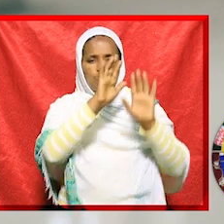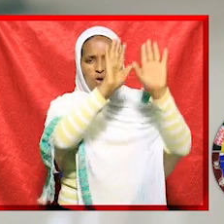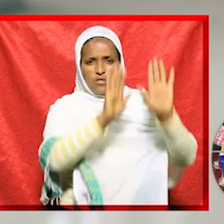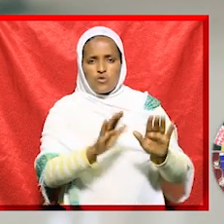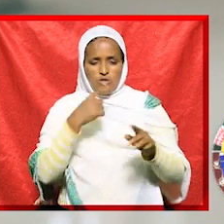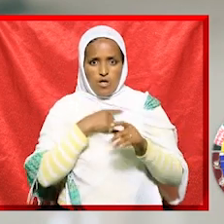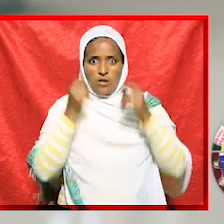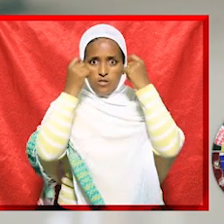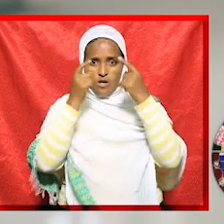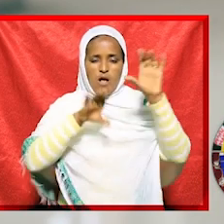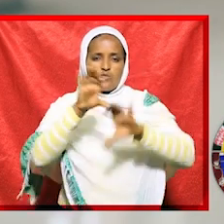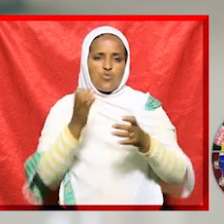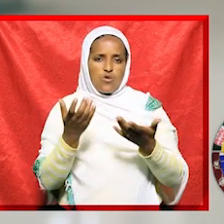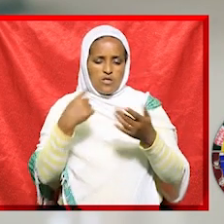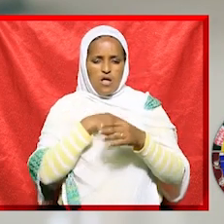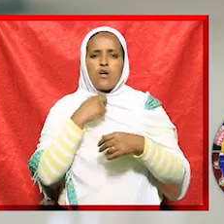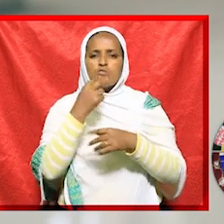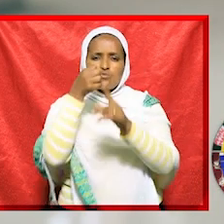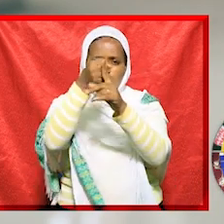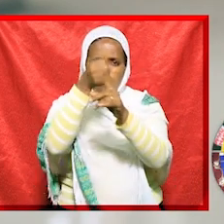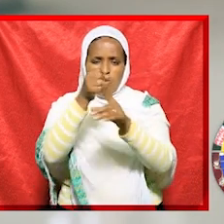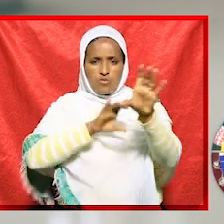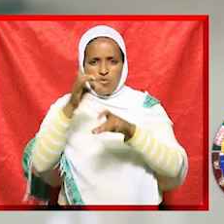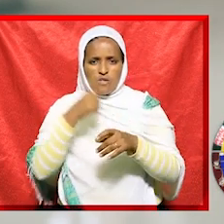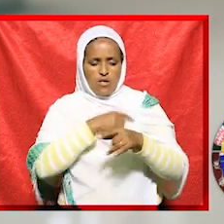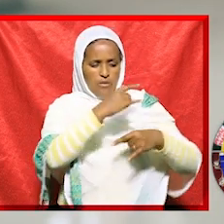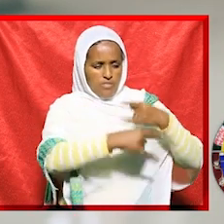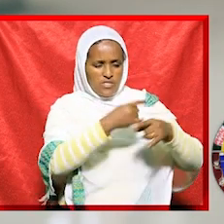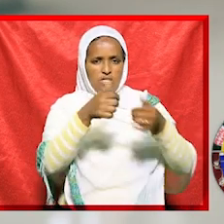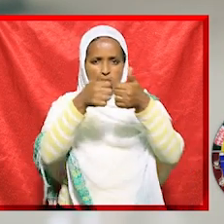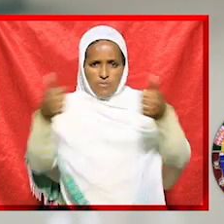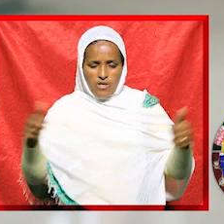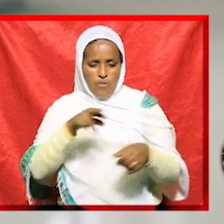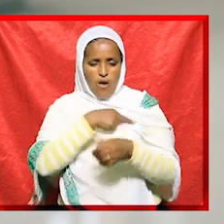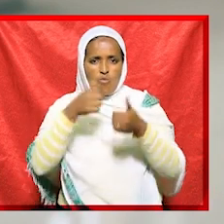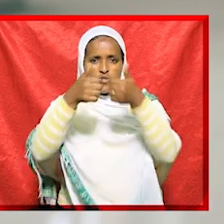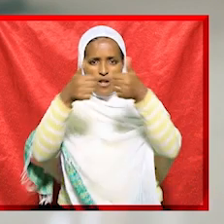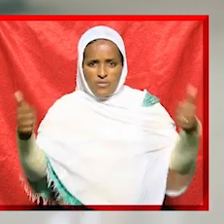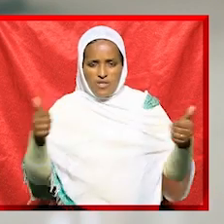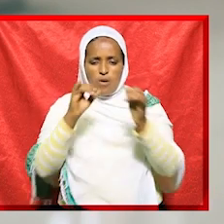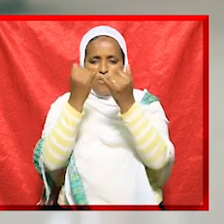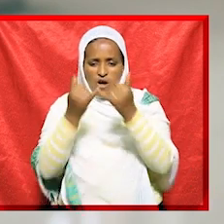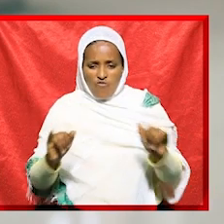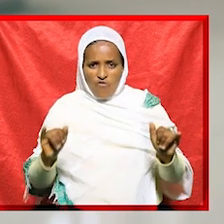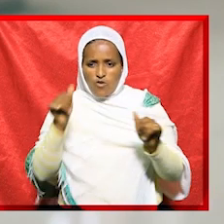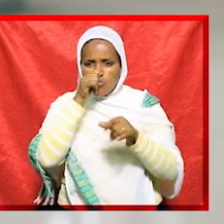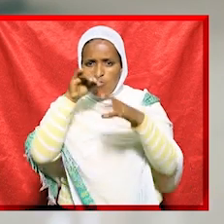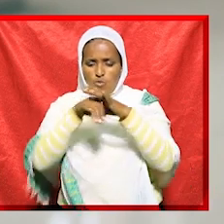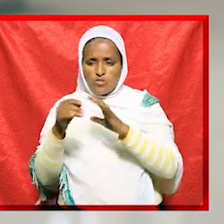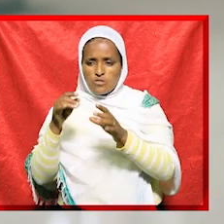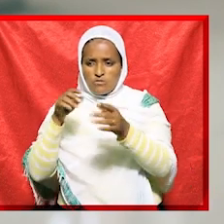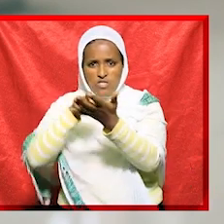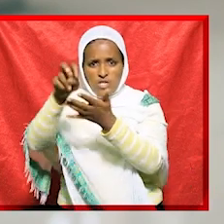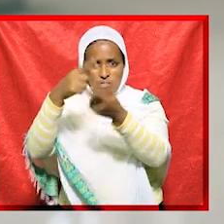ማንሳታቸውን አደንቃቸዋለሁ። እንድንነቃ አድርጎናል፣ እንድንጮህ አድርጎናል። እኛ በዘር የተለያየንበት፣ በሃይማኖት የተለያየንበት፣ መከፋፈል ስለመጣ